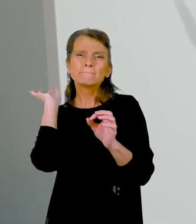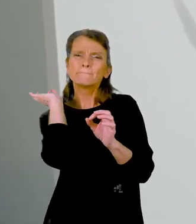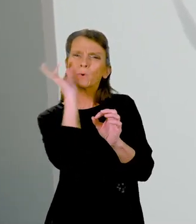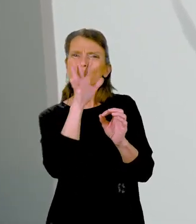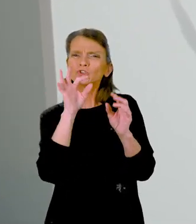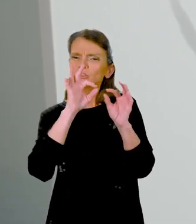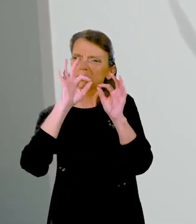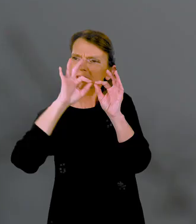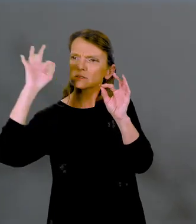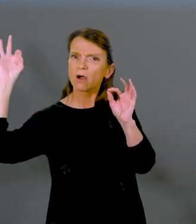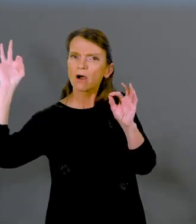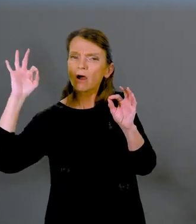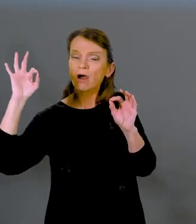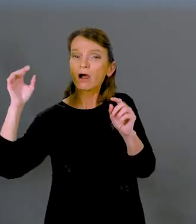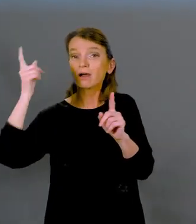puščico in